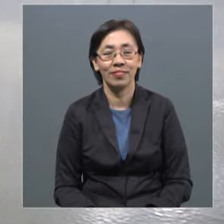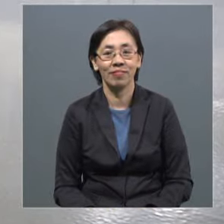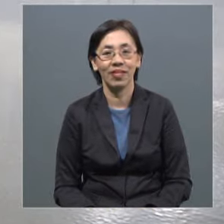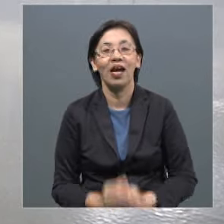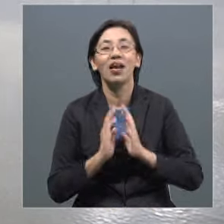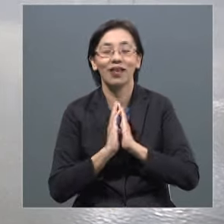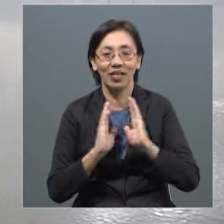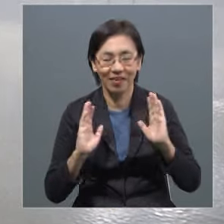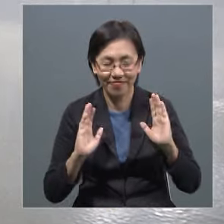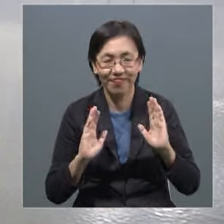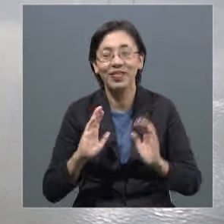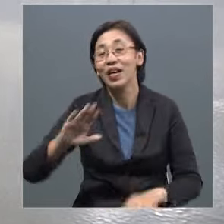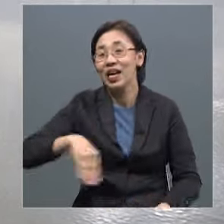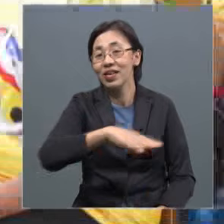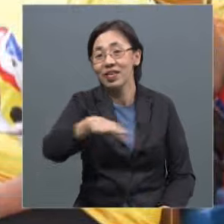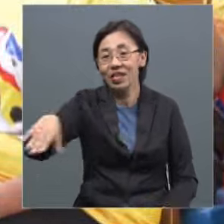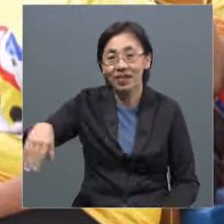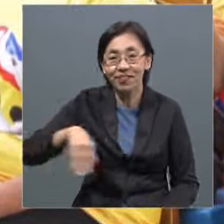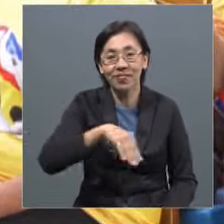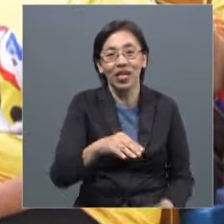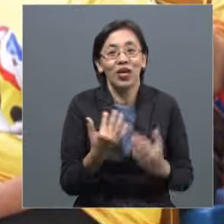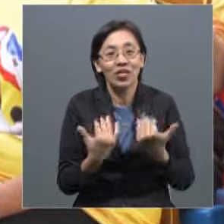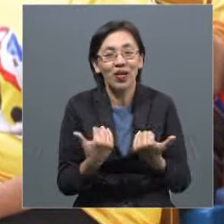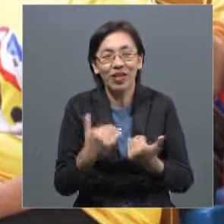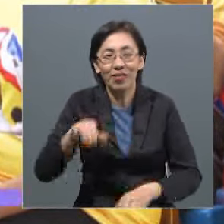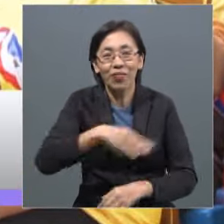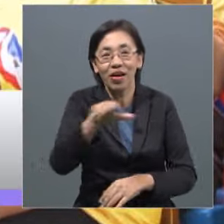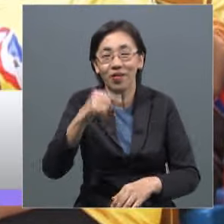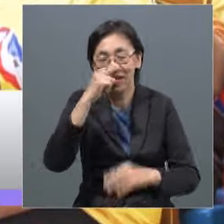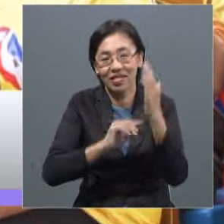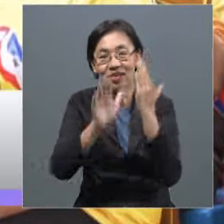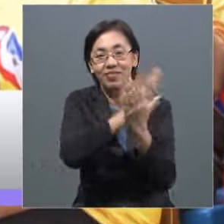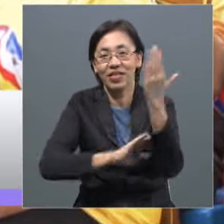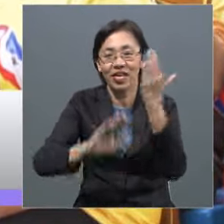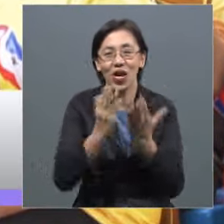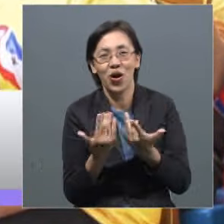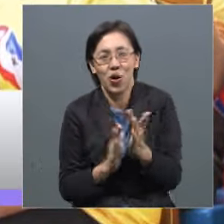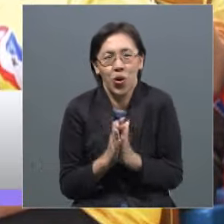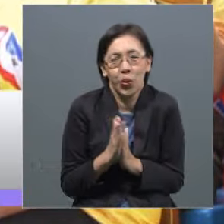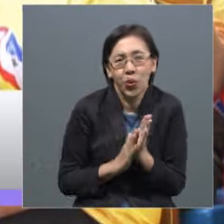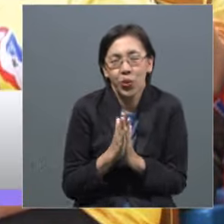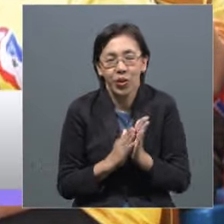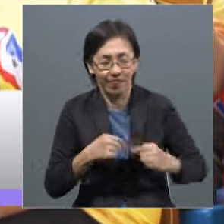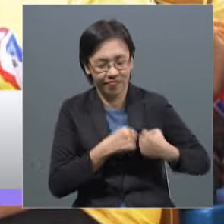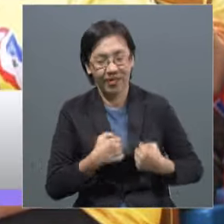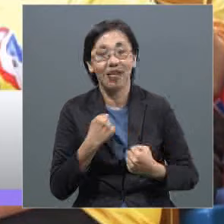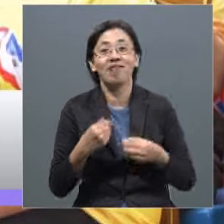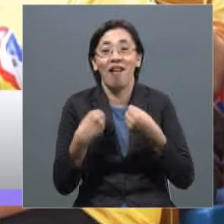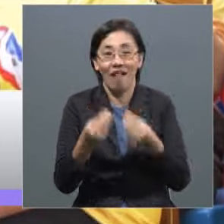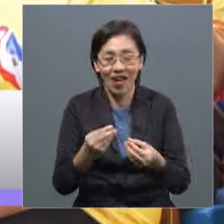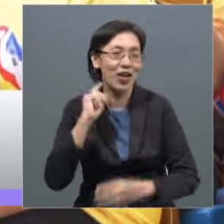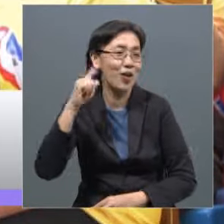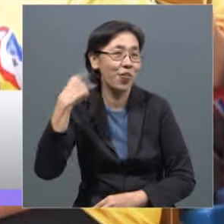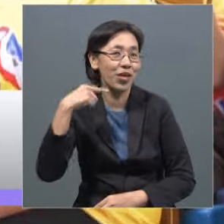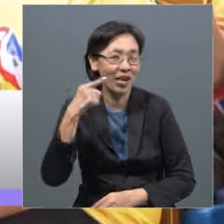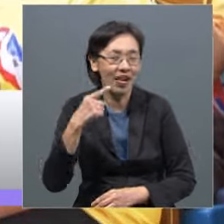ขอบคุณครับคุณผู้ชมครับเชื่อว่าในขณะนี้นะครับคุณผู้ชมทั่วประเทศเลยนะครับกำลังรอลุ้นนะครับให้กำลังใจกับน้องเทนนิสครับซึ่ง